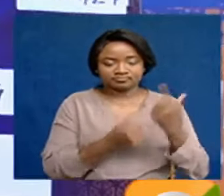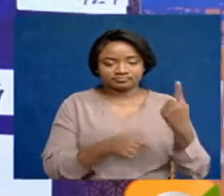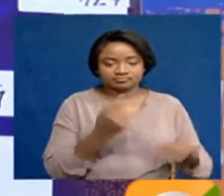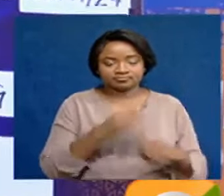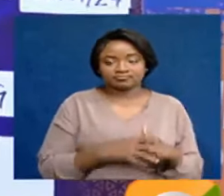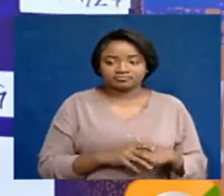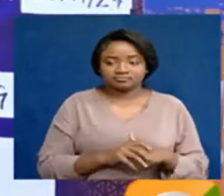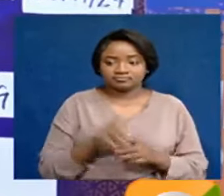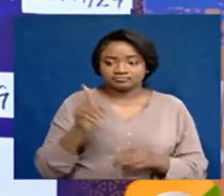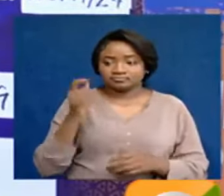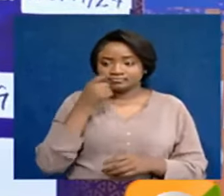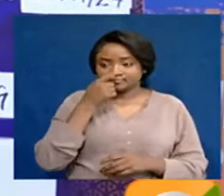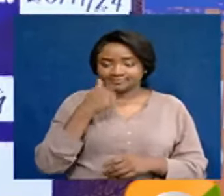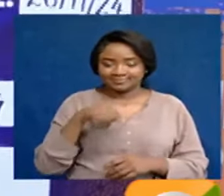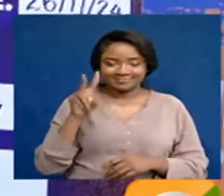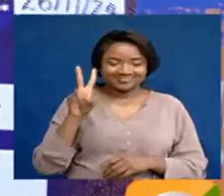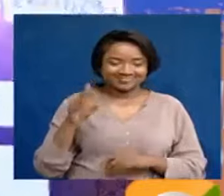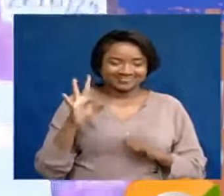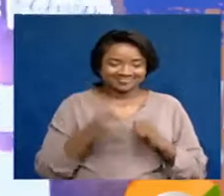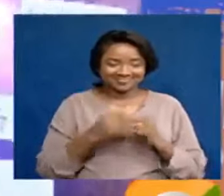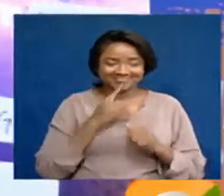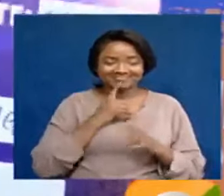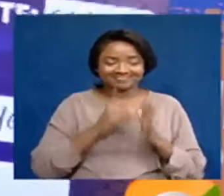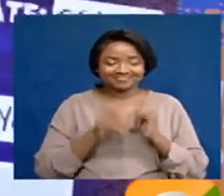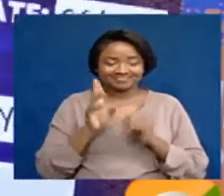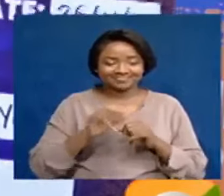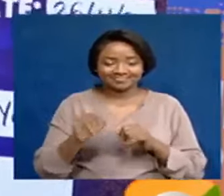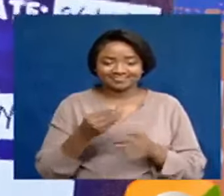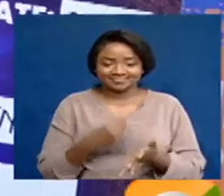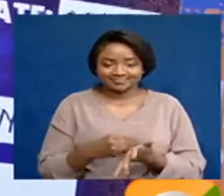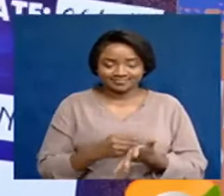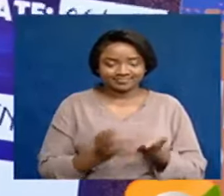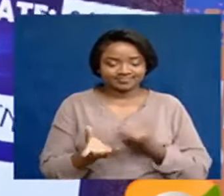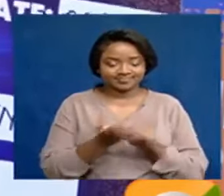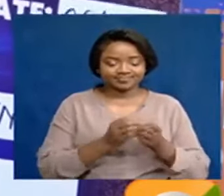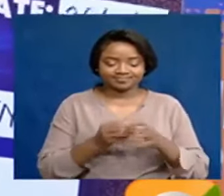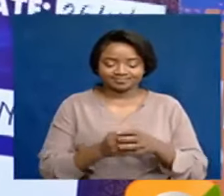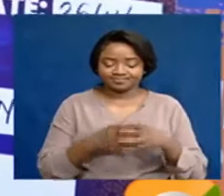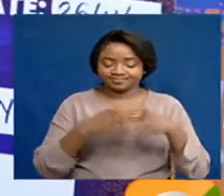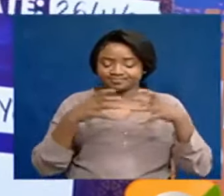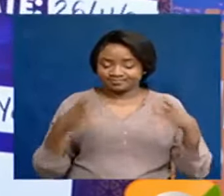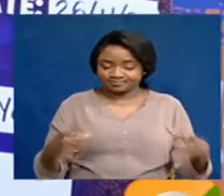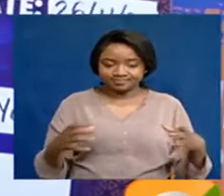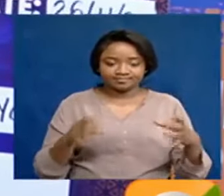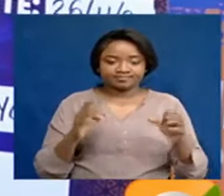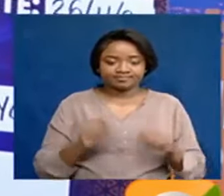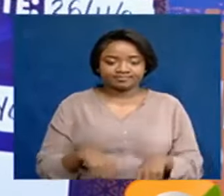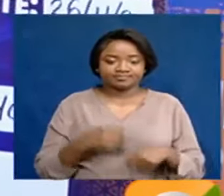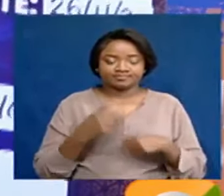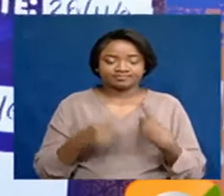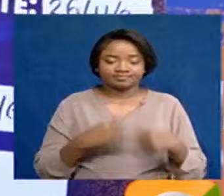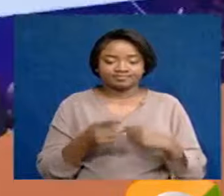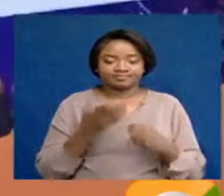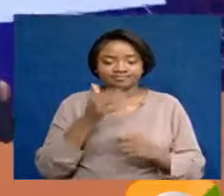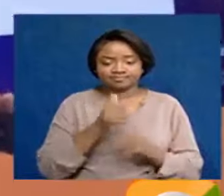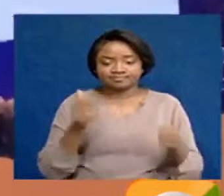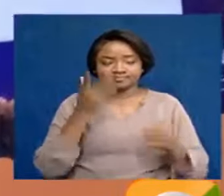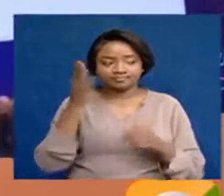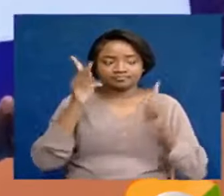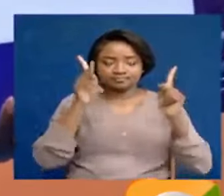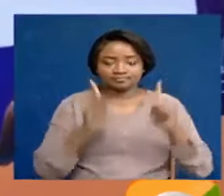miaka 28 anasema atatumia pesa hizo kupanua biashara yake ya kuchomelea vyuma huko Kisumu. Ochieng